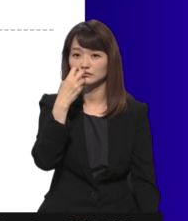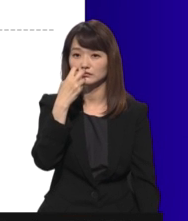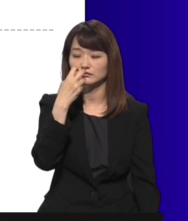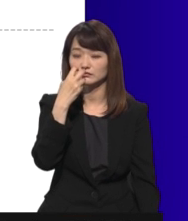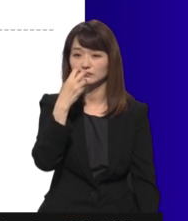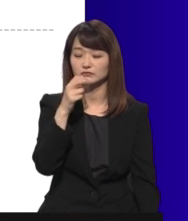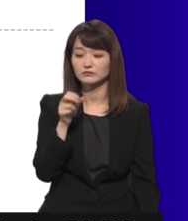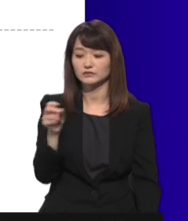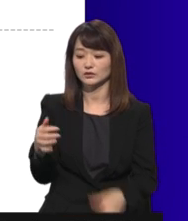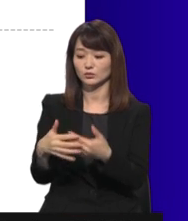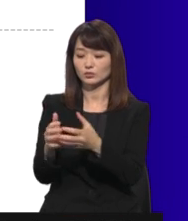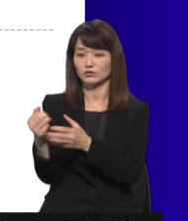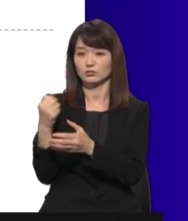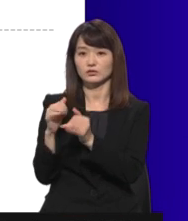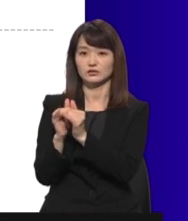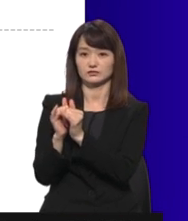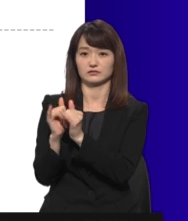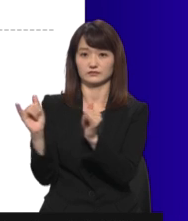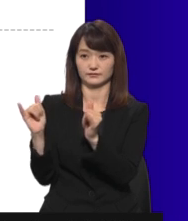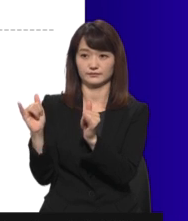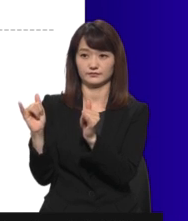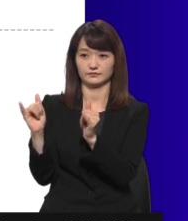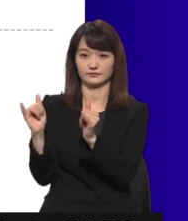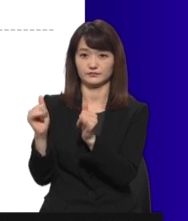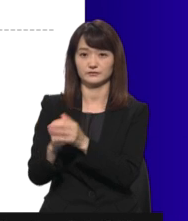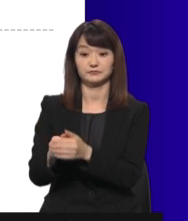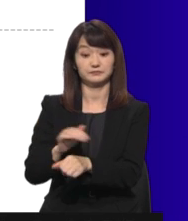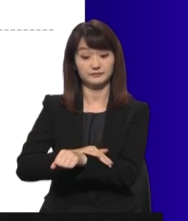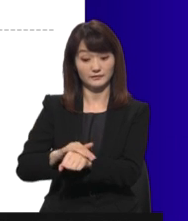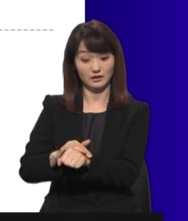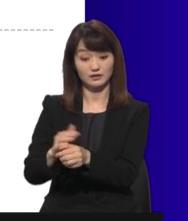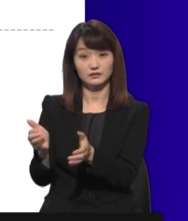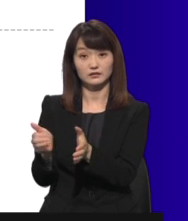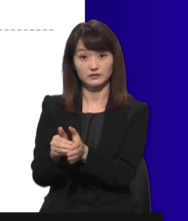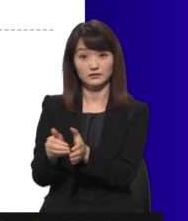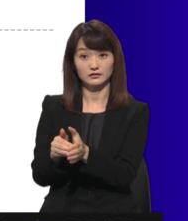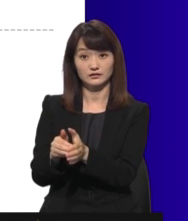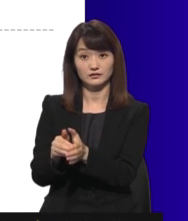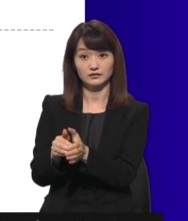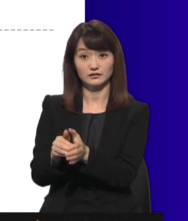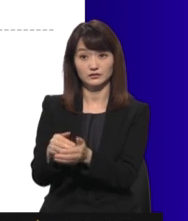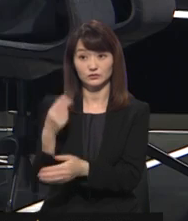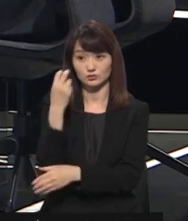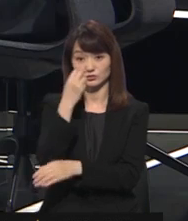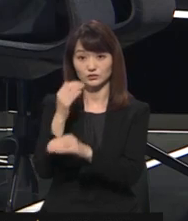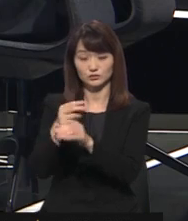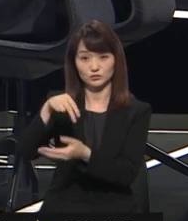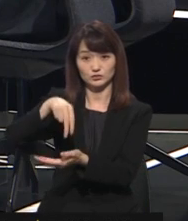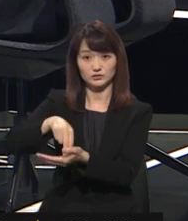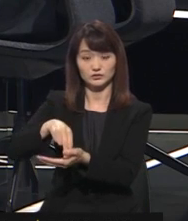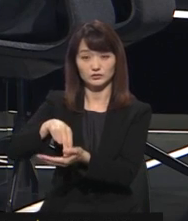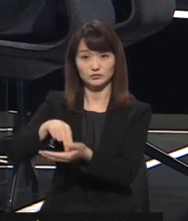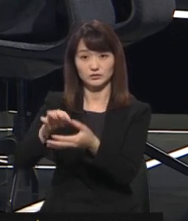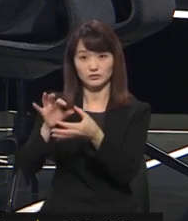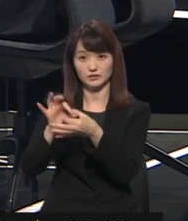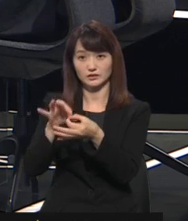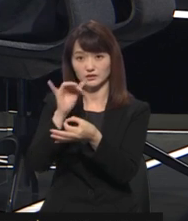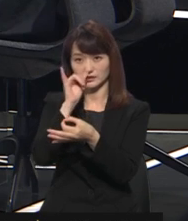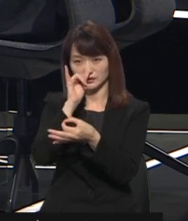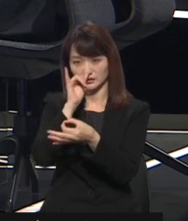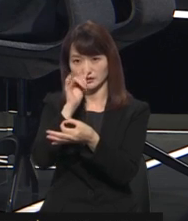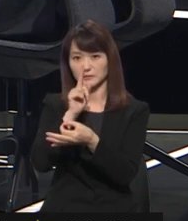여권 권력자들이 잘 정리할 수 있느냐 수사에 중립성이 관련된 문제 있기 때문에 계속 논란이 되고